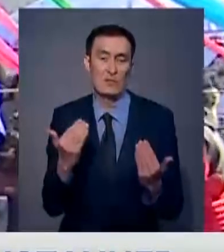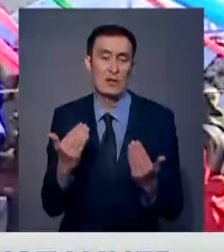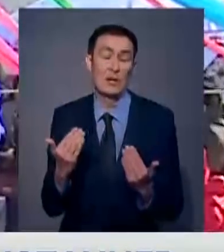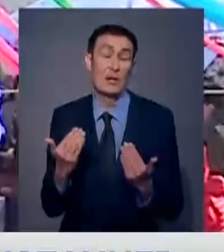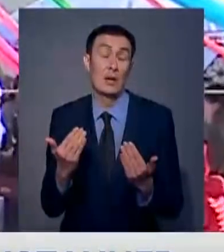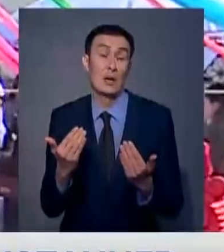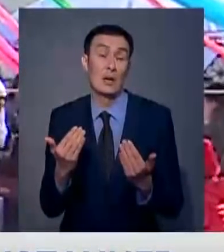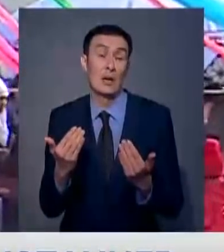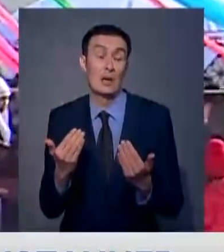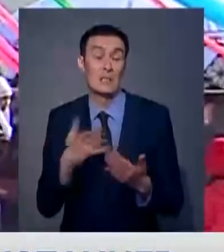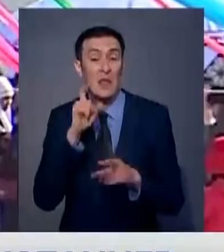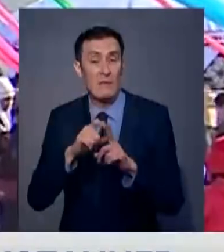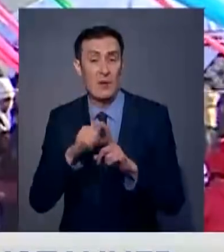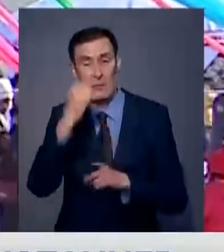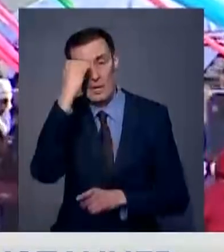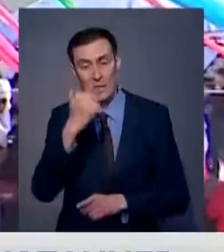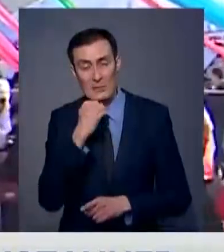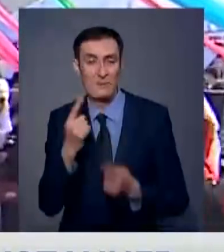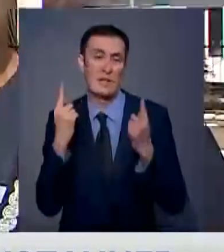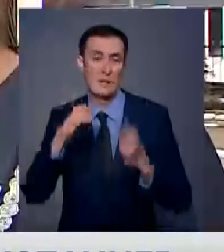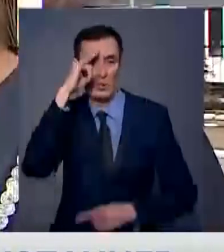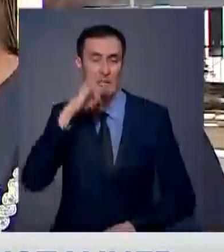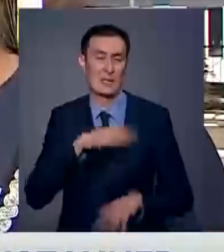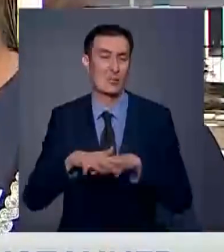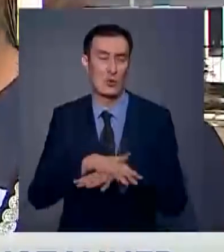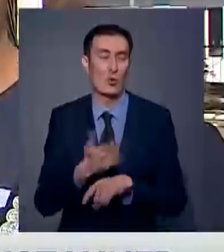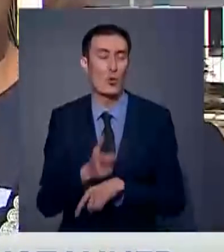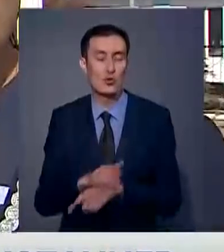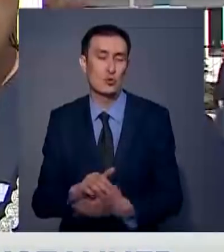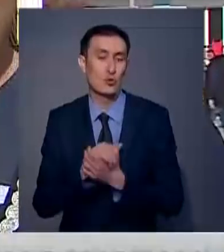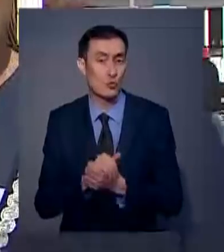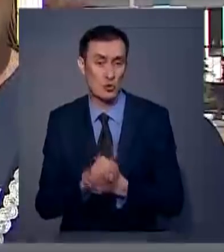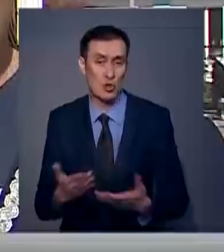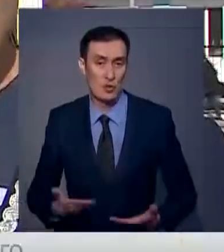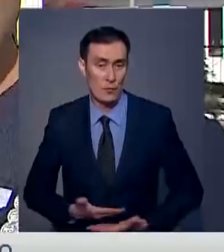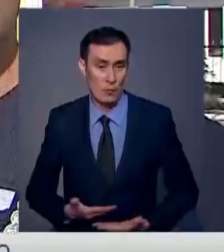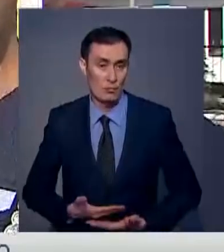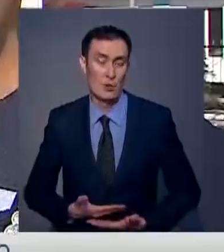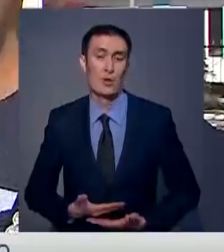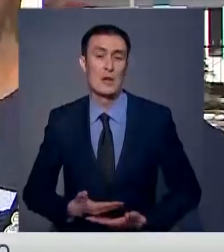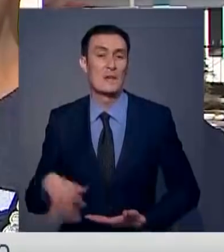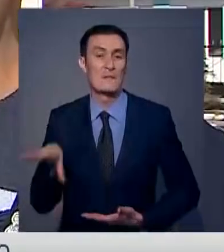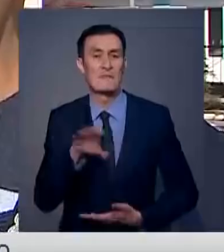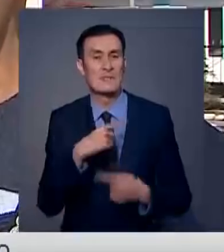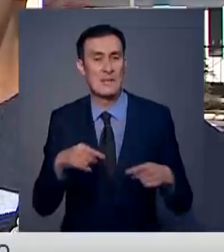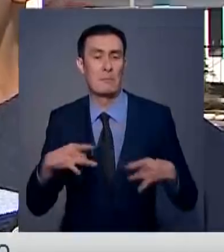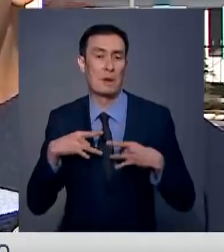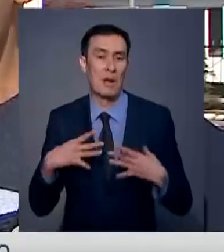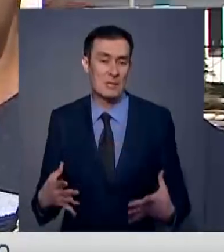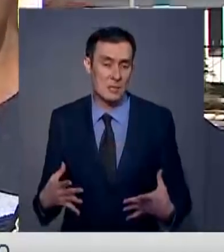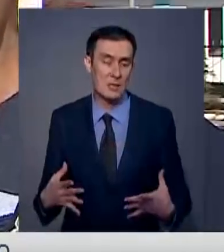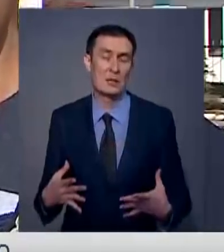слова благодарности великому казахскому народу. Очень дружно живем. Все праздники